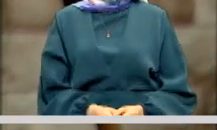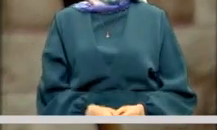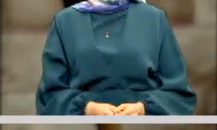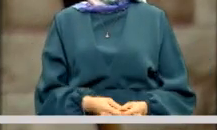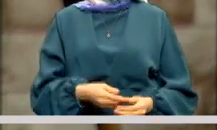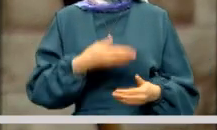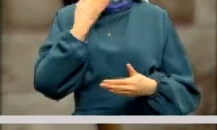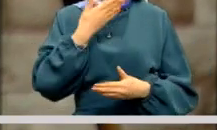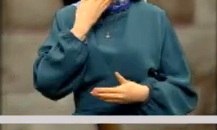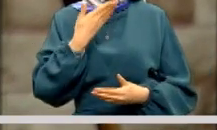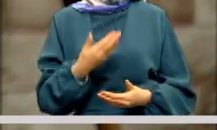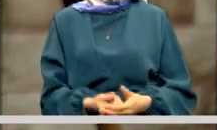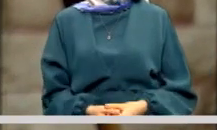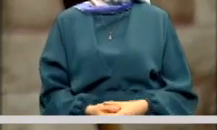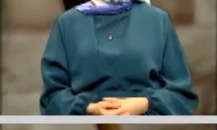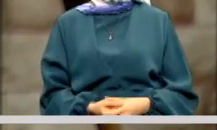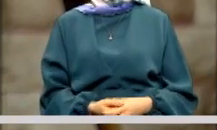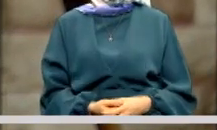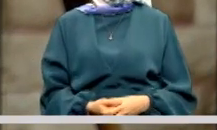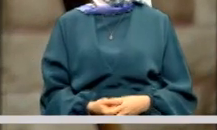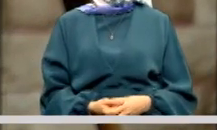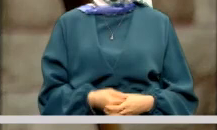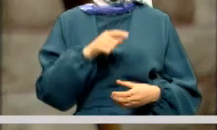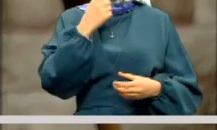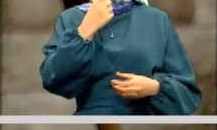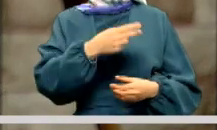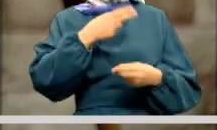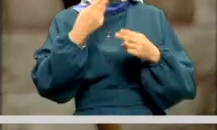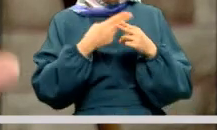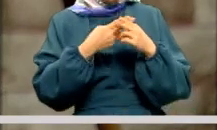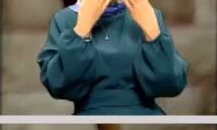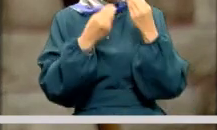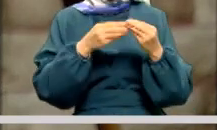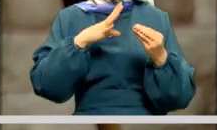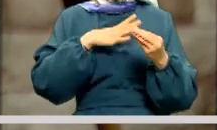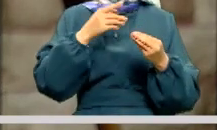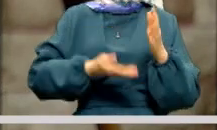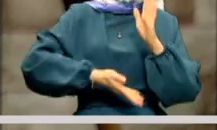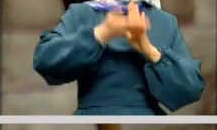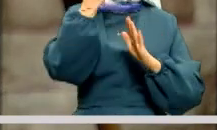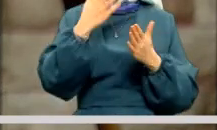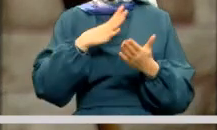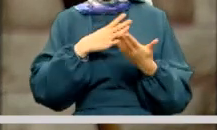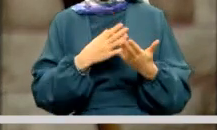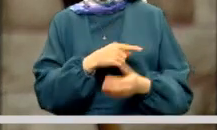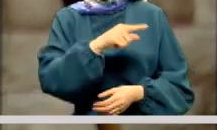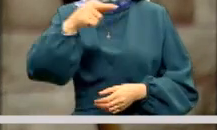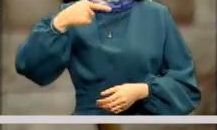ziyade olarak arkasından ekler Peygamberimiz şimdi bu bir örnektir bunun örneklerini çoğaltabiliriz Biz